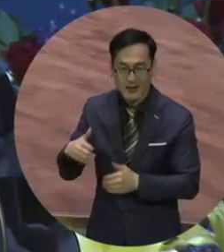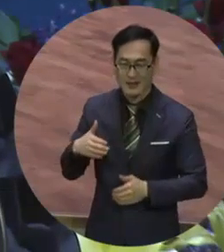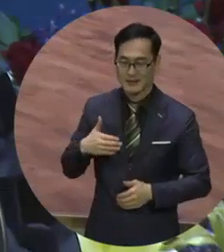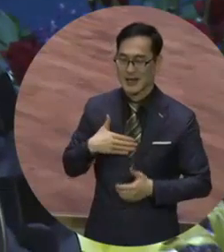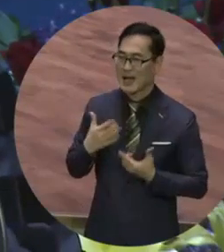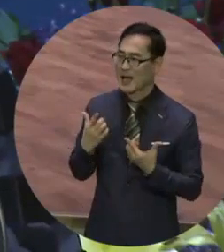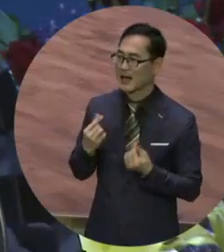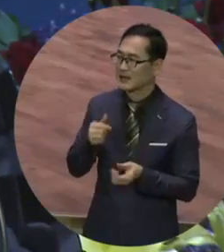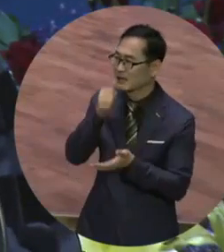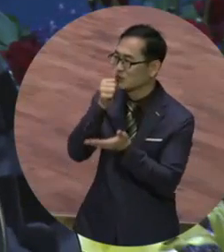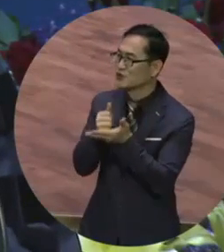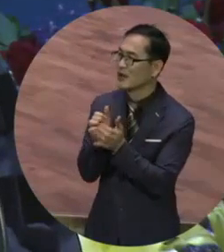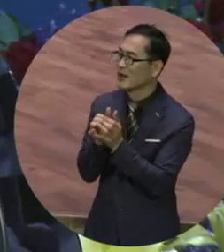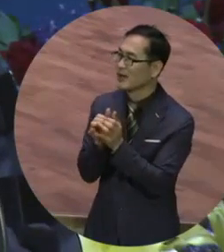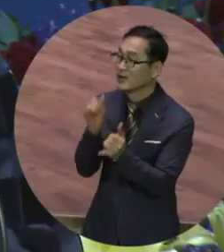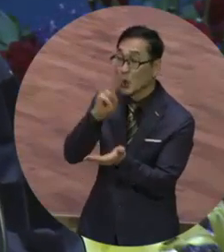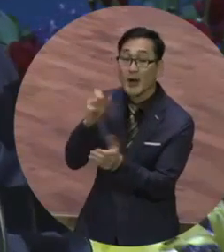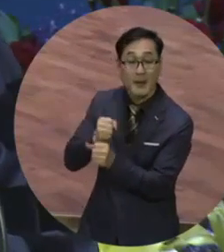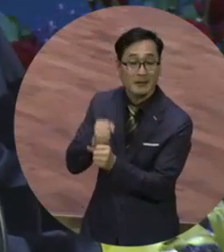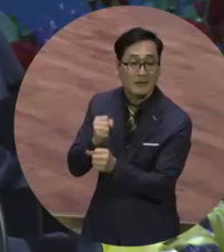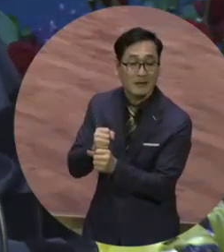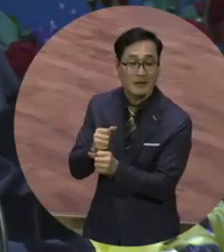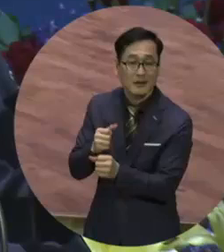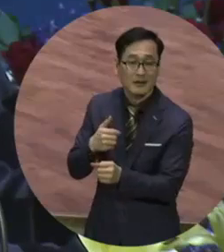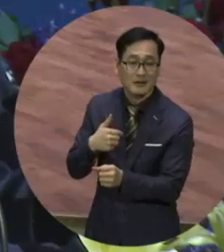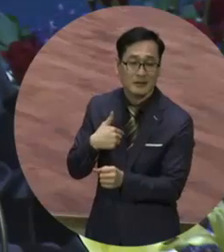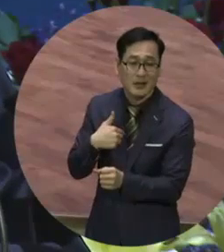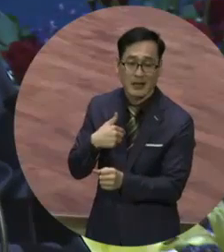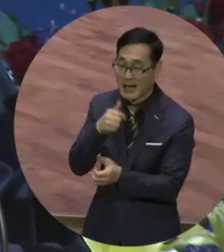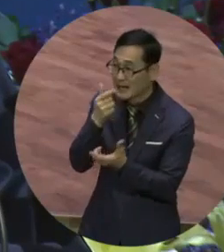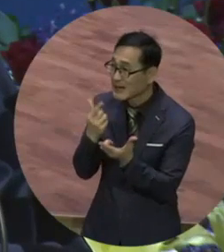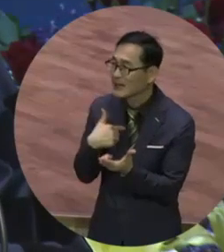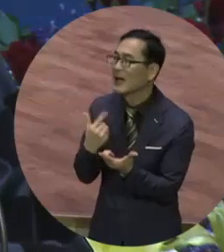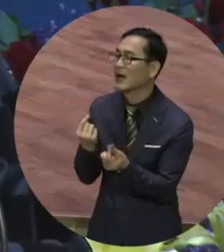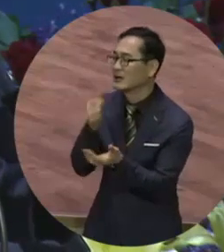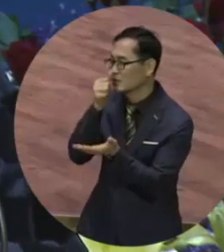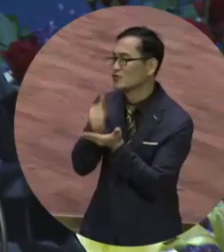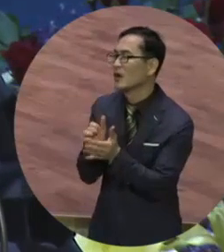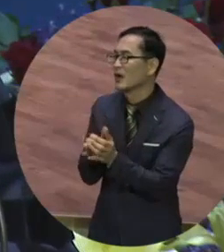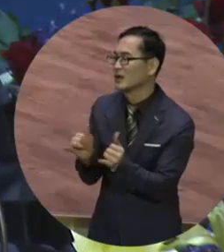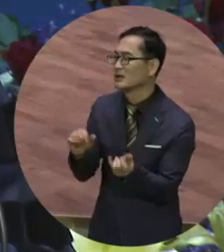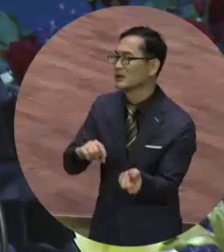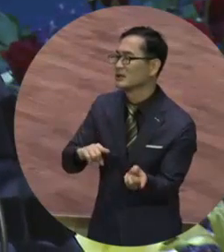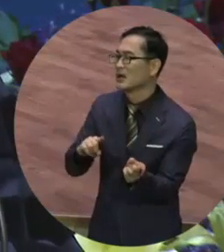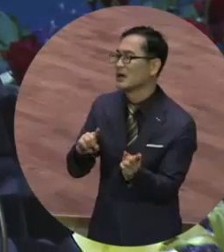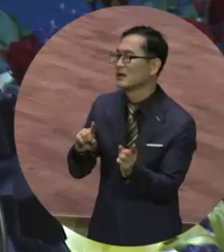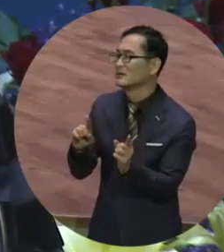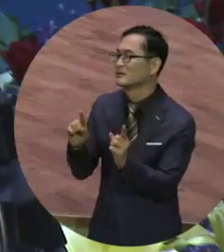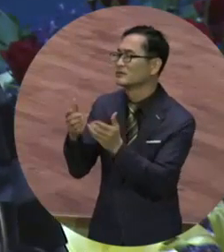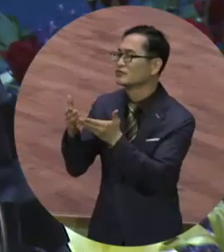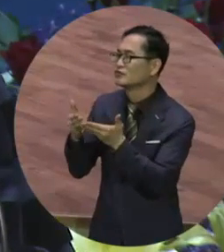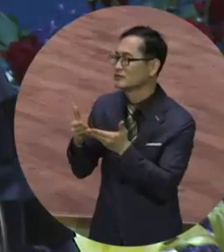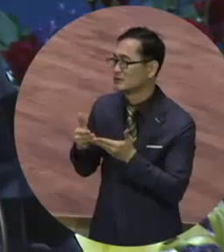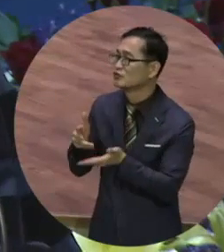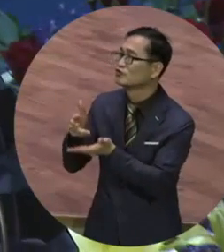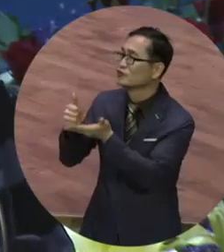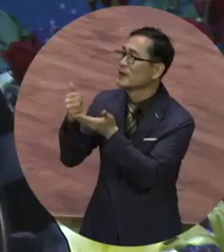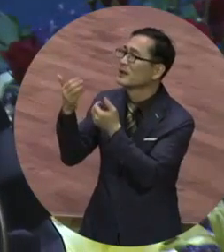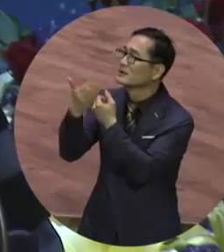주 은혜 놀라워요. 이게 구원받은 자의 고백이에요. 나 같은 죄인 살린 주 은혜